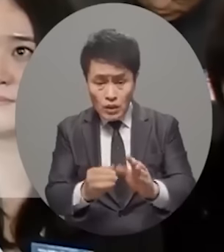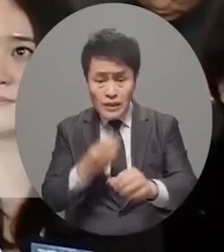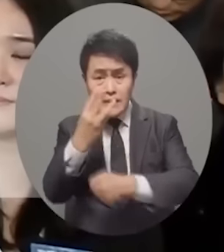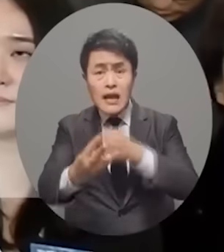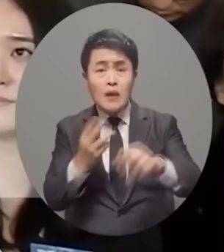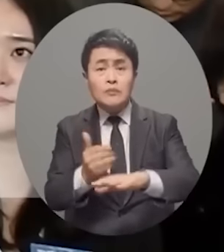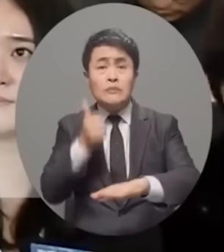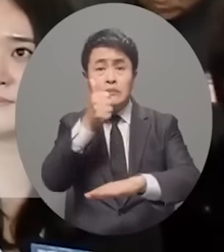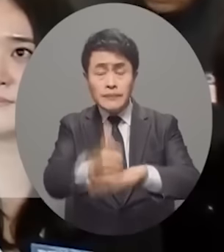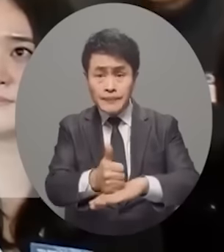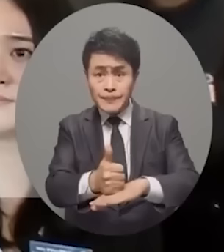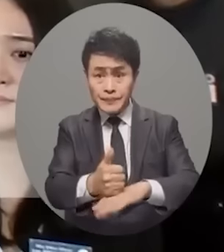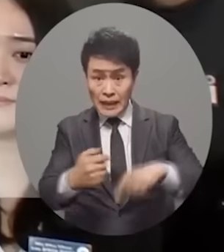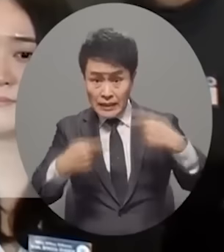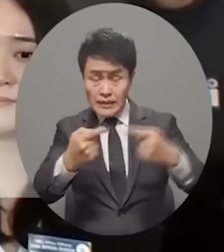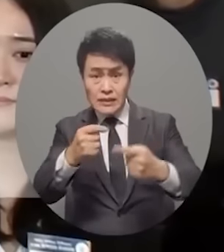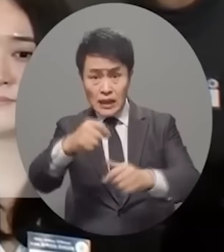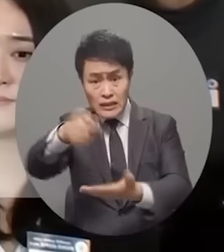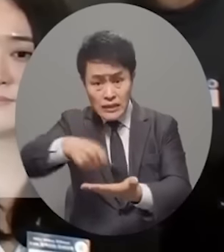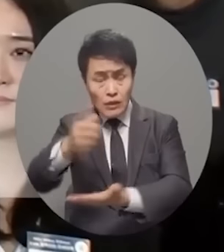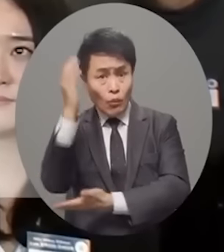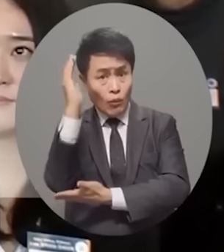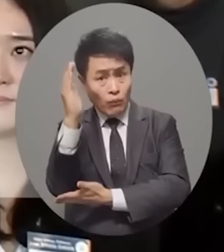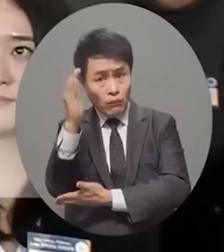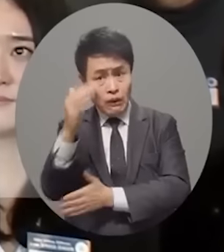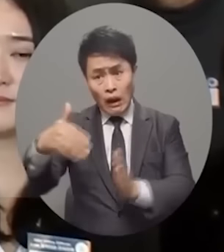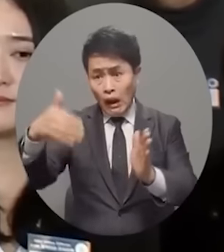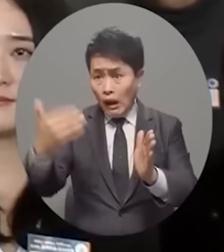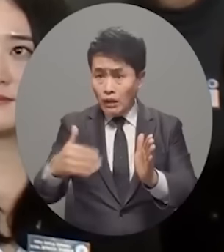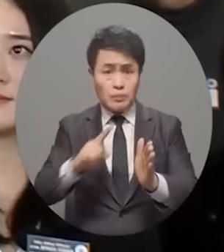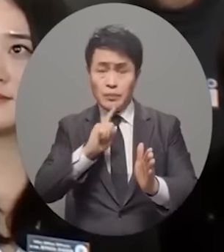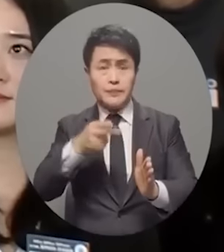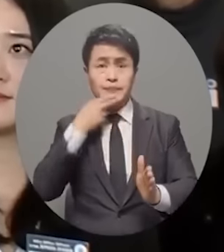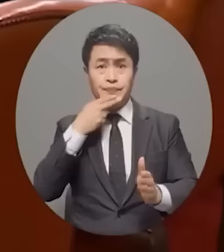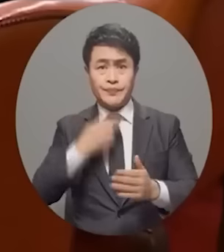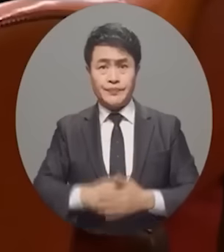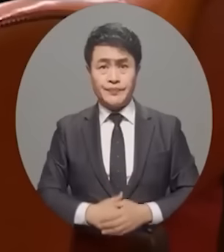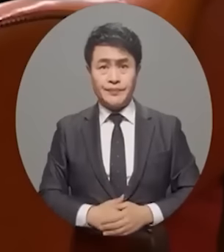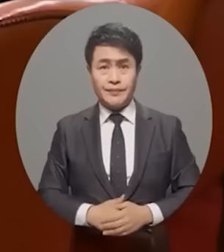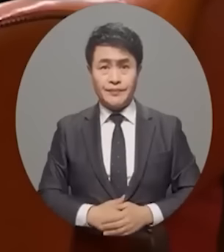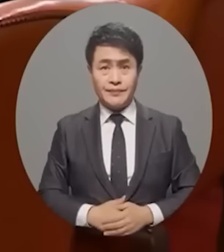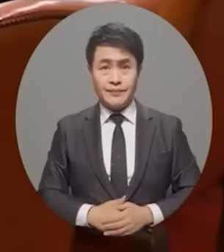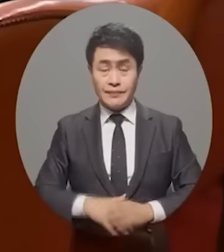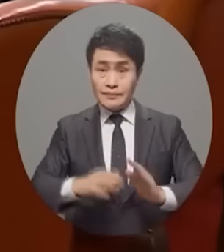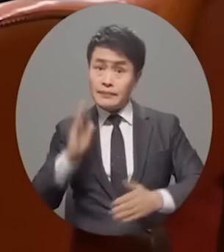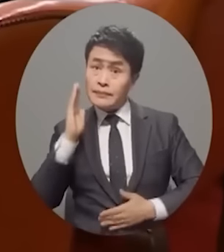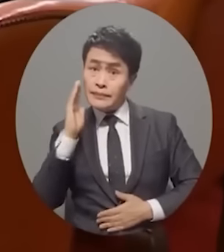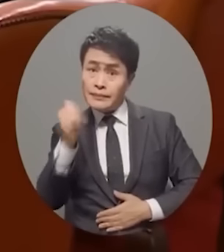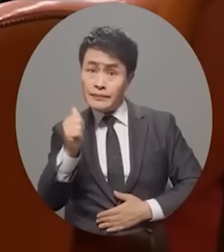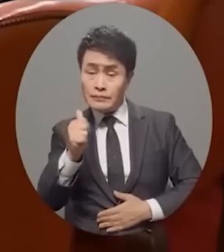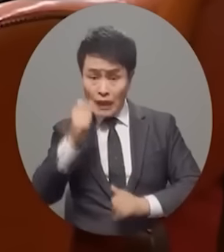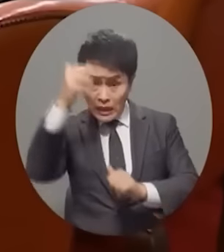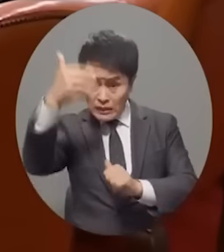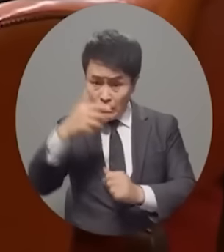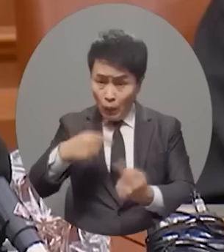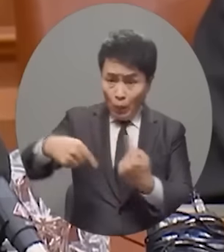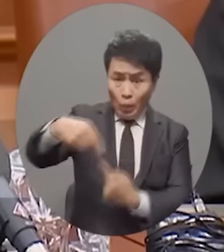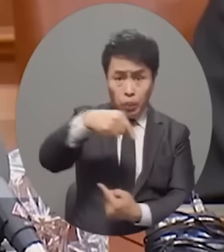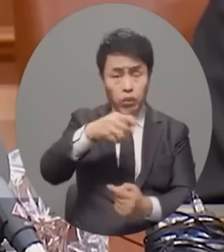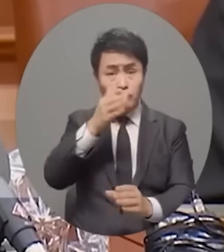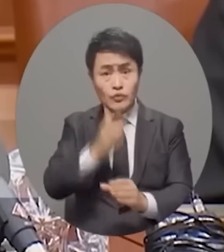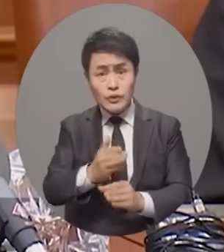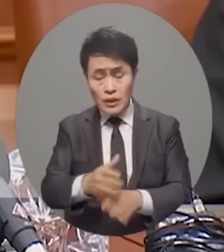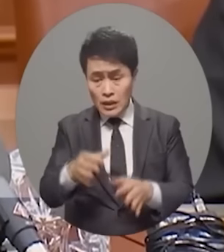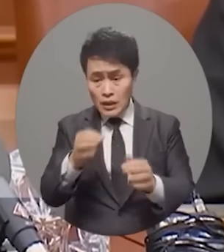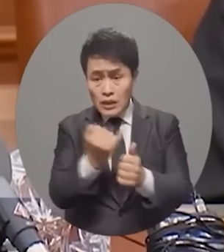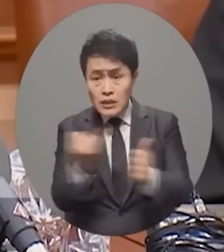차지만 신년 기자회견은 아직 소식이 없습니다. 대통령이 질문을 피하는 사이